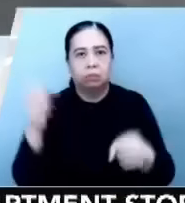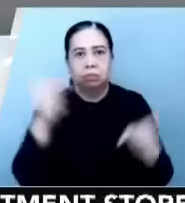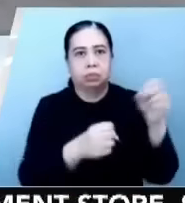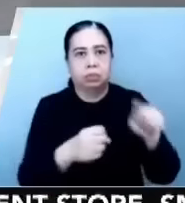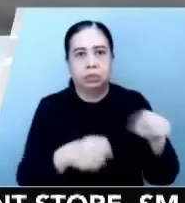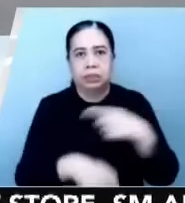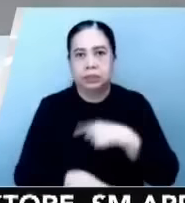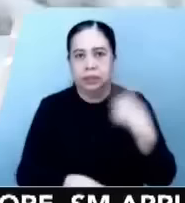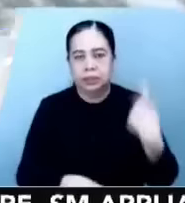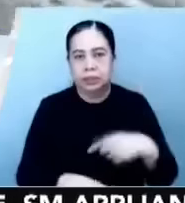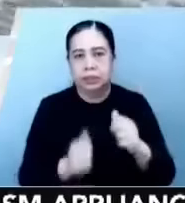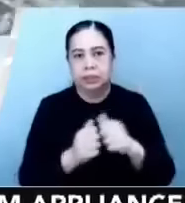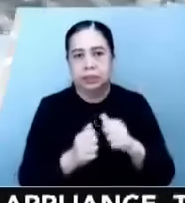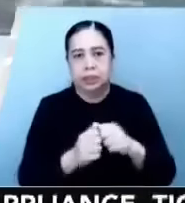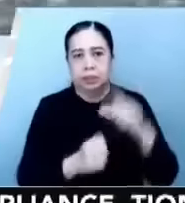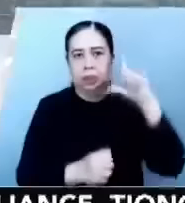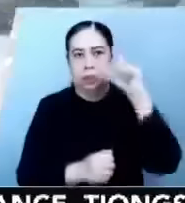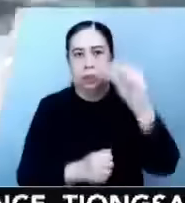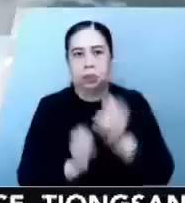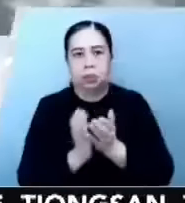kabilang ang kanilang speedboat.